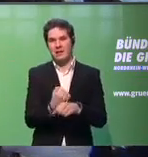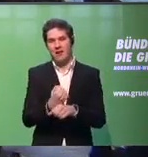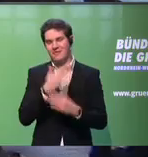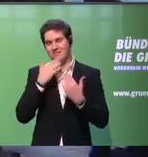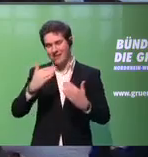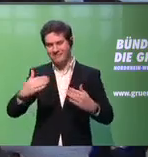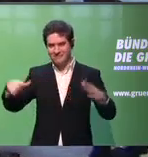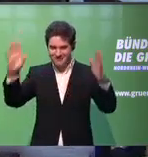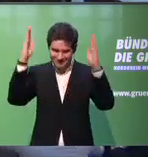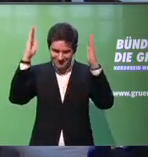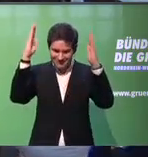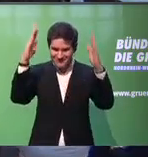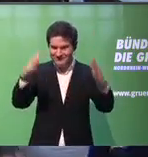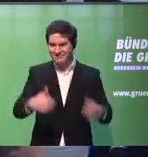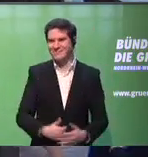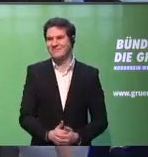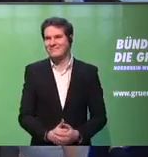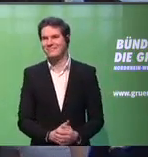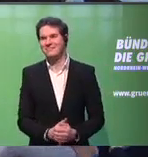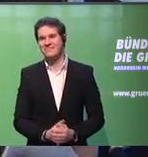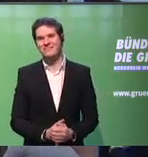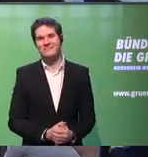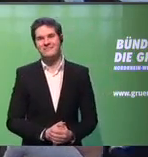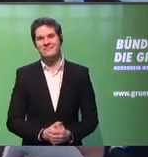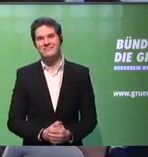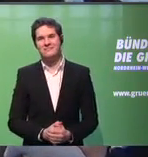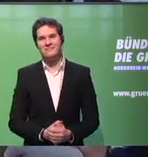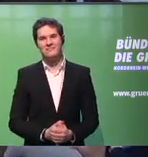Dank. Ja, und auch nochmal